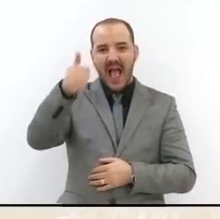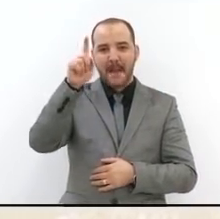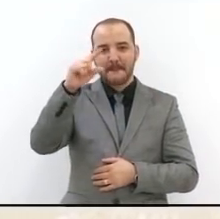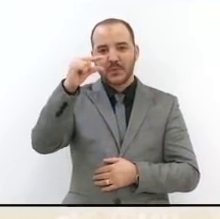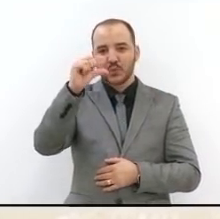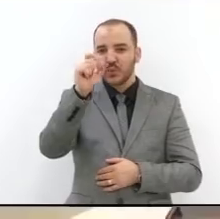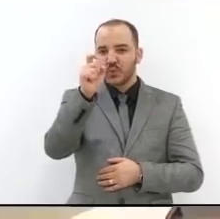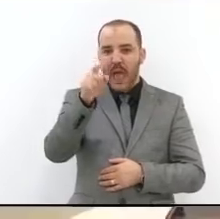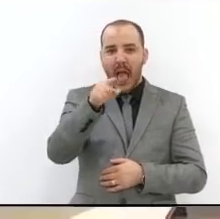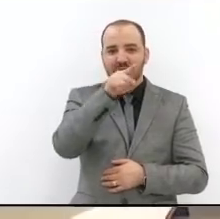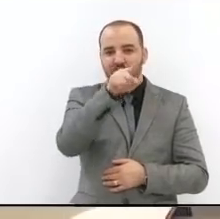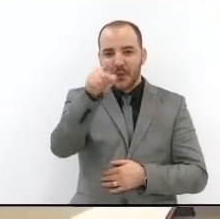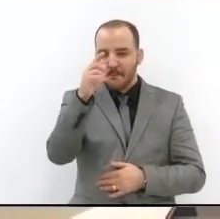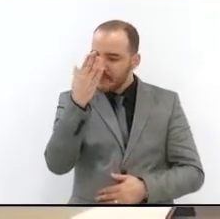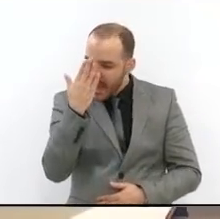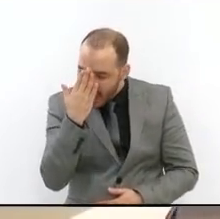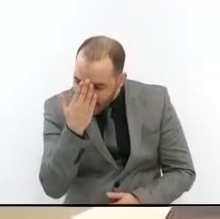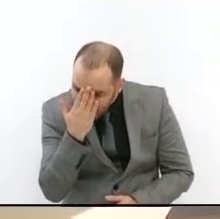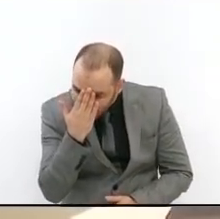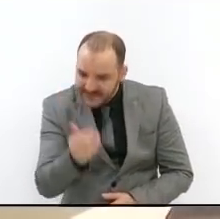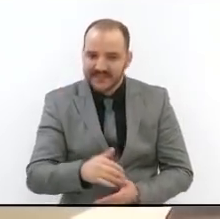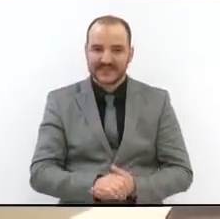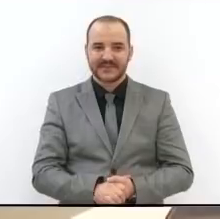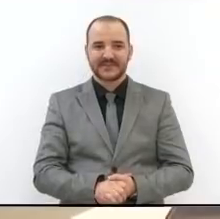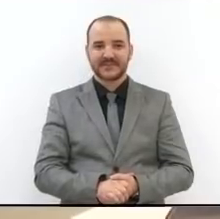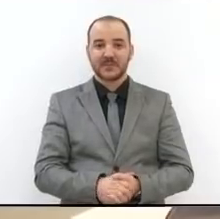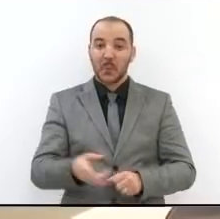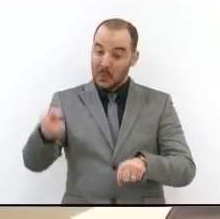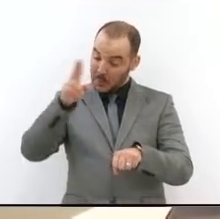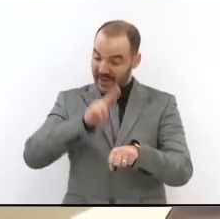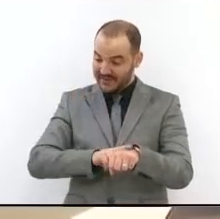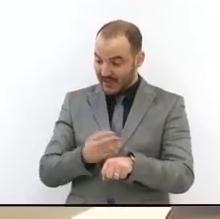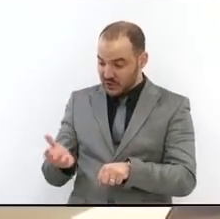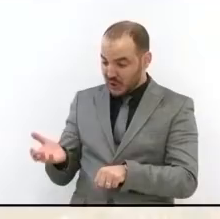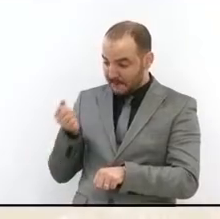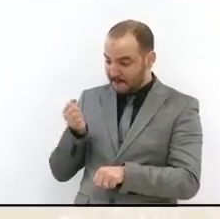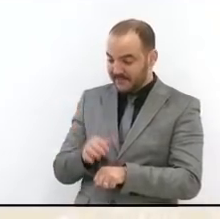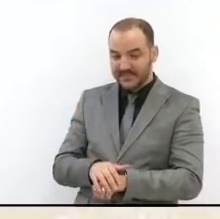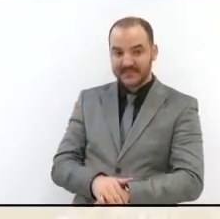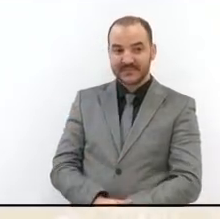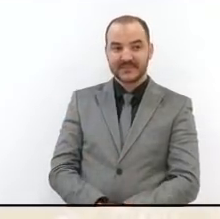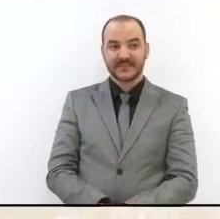عابدون، قراءتكم ممتازة. وماذا عندك أيضا يا حمد؟